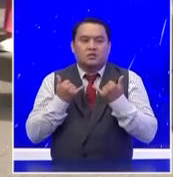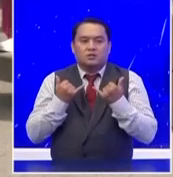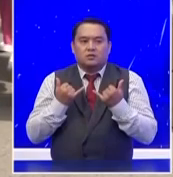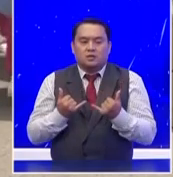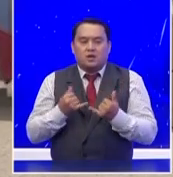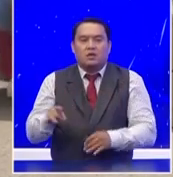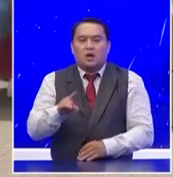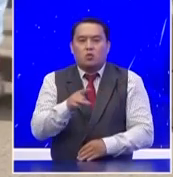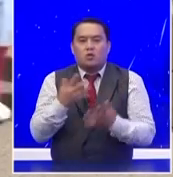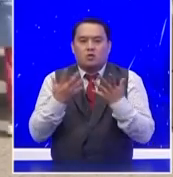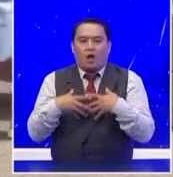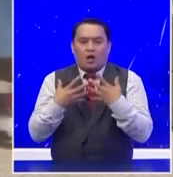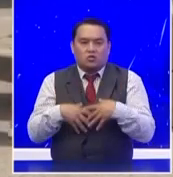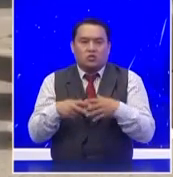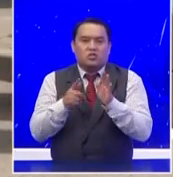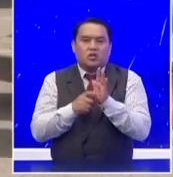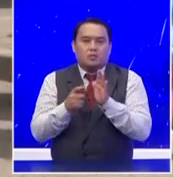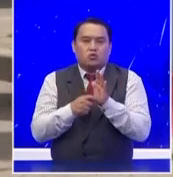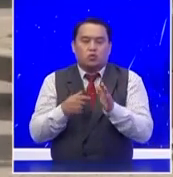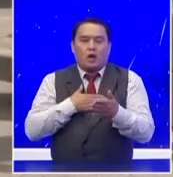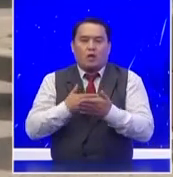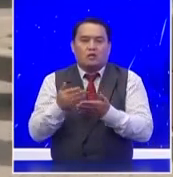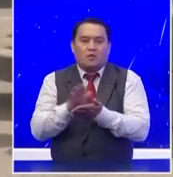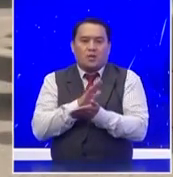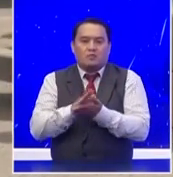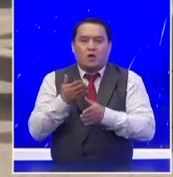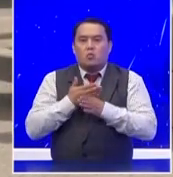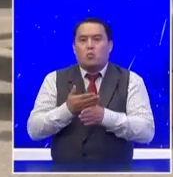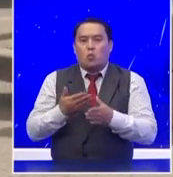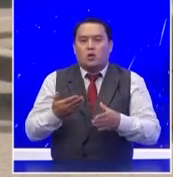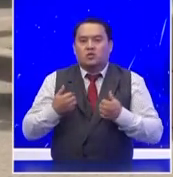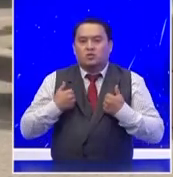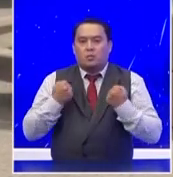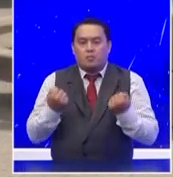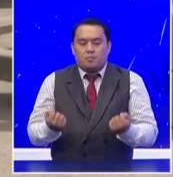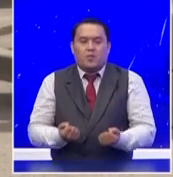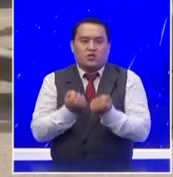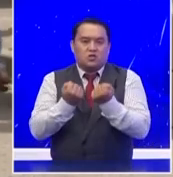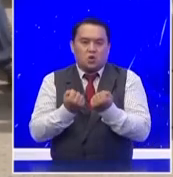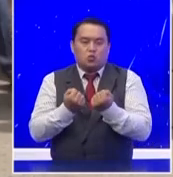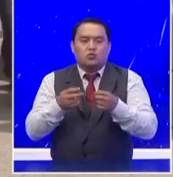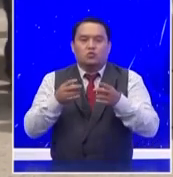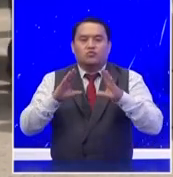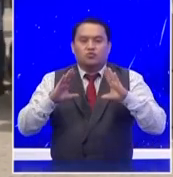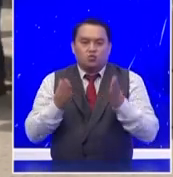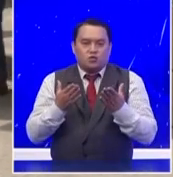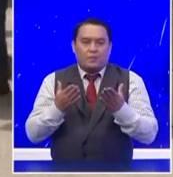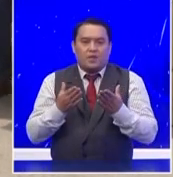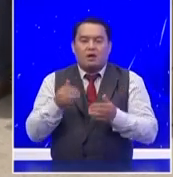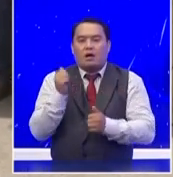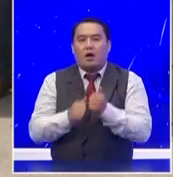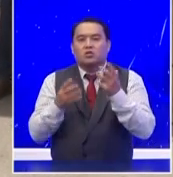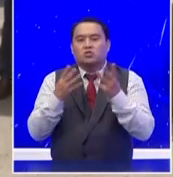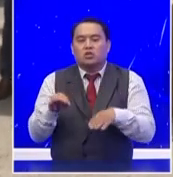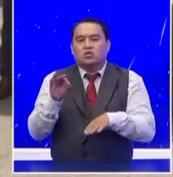В нашем районе насчитывается около 700 волонтеров. Все они активно стараются помочь медикам в такой непростой ситуации. Ежедневно здесь, в